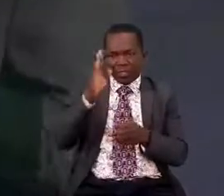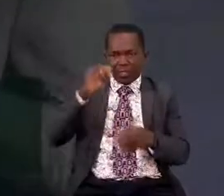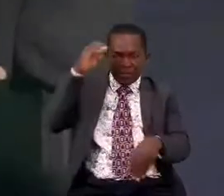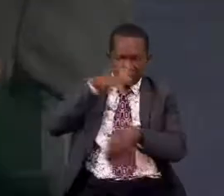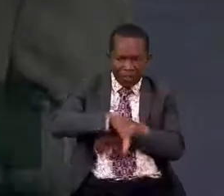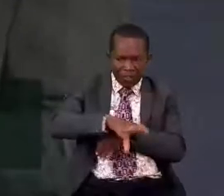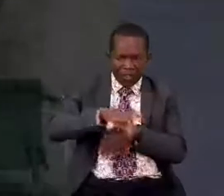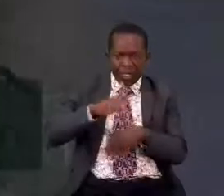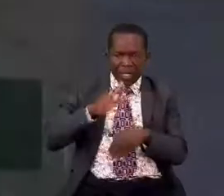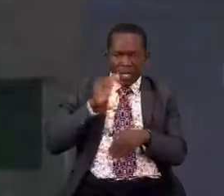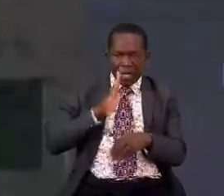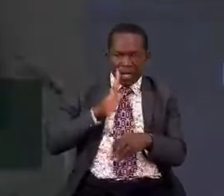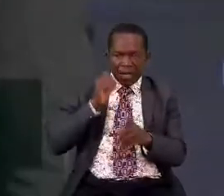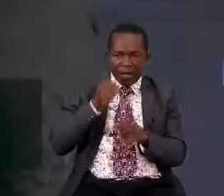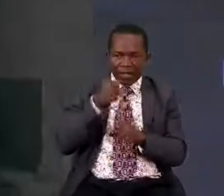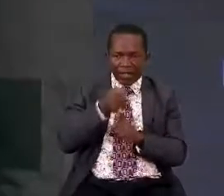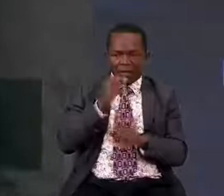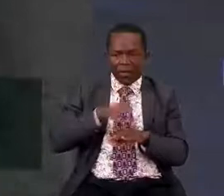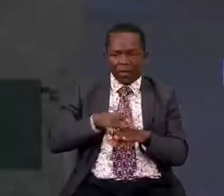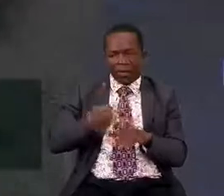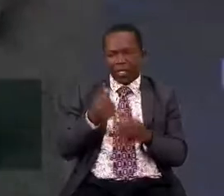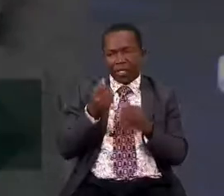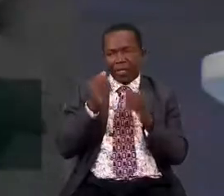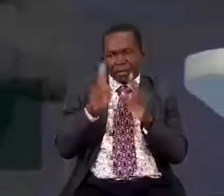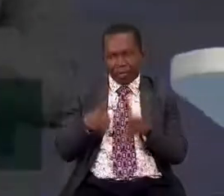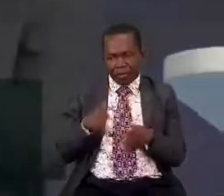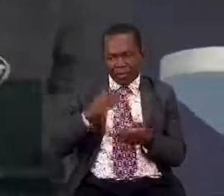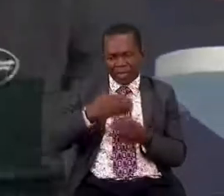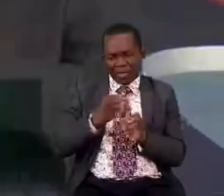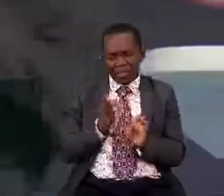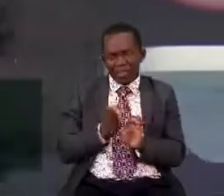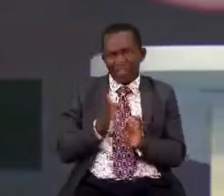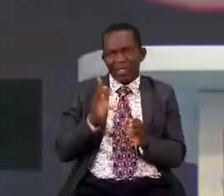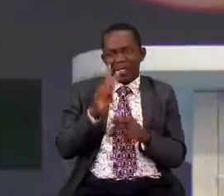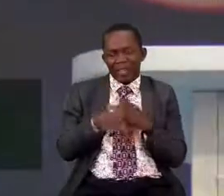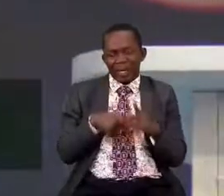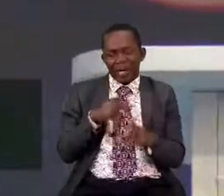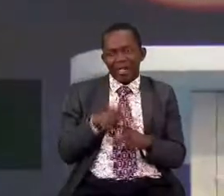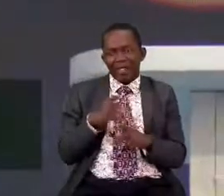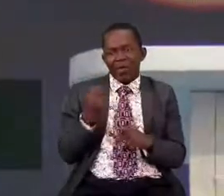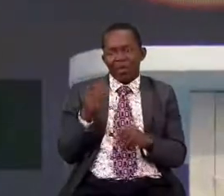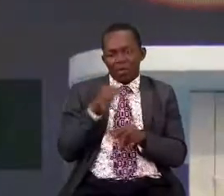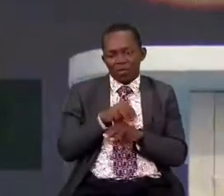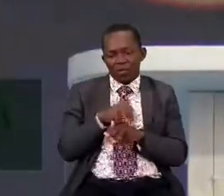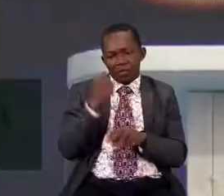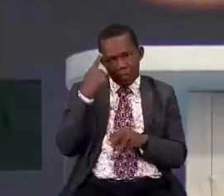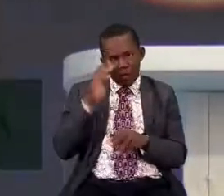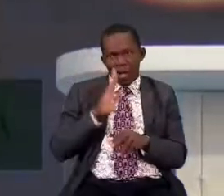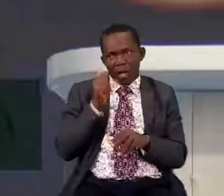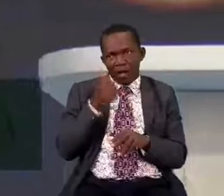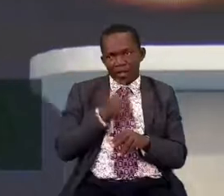créant un type de ministère pour nous-mêmes, tout cela passe lorsque nous sommes